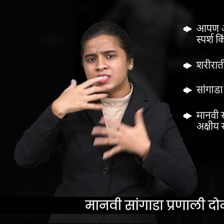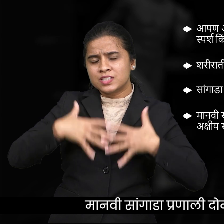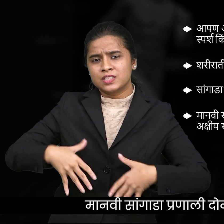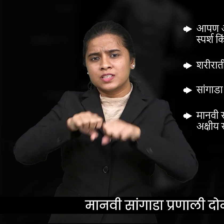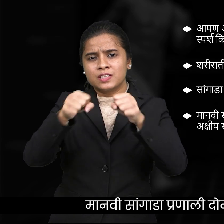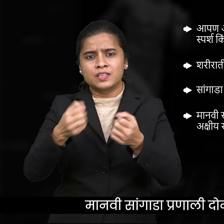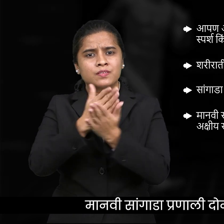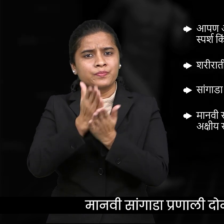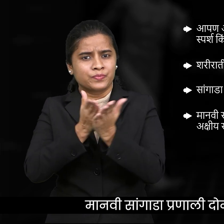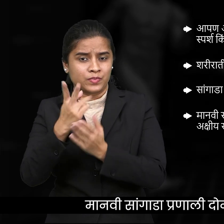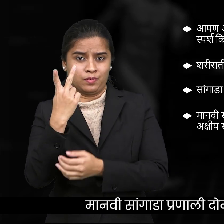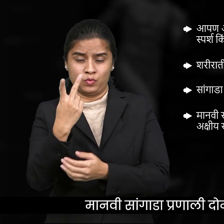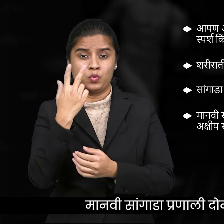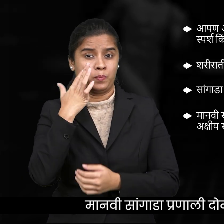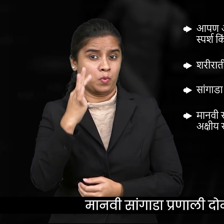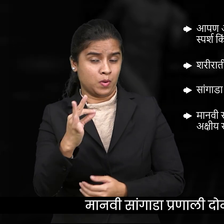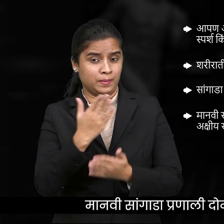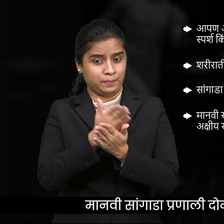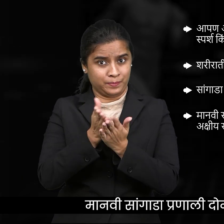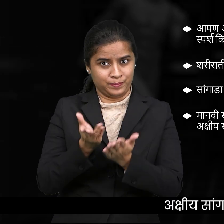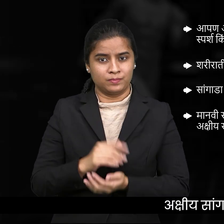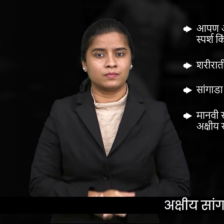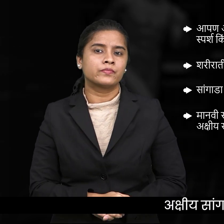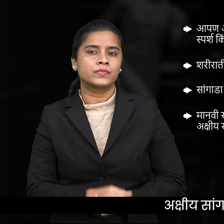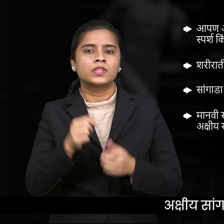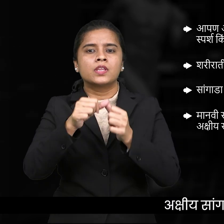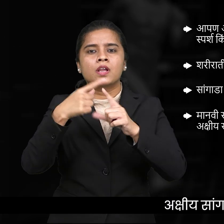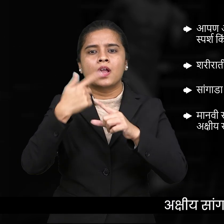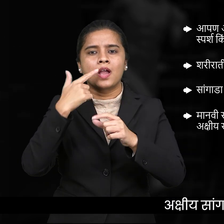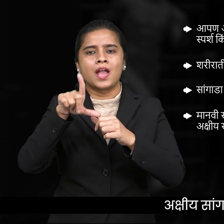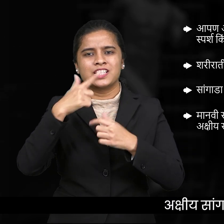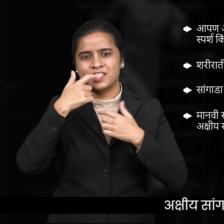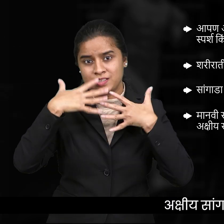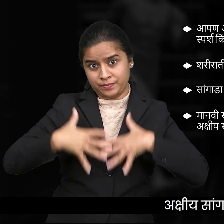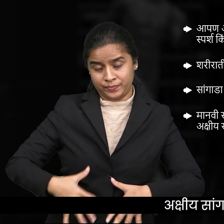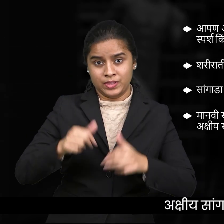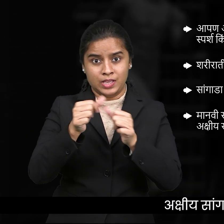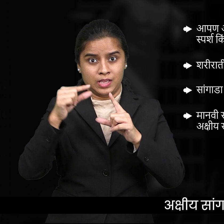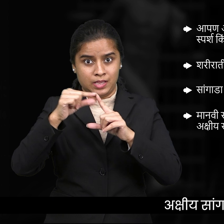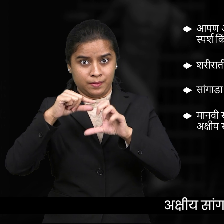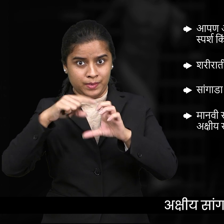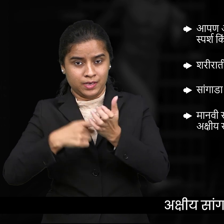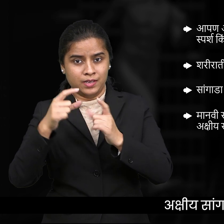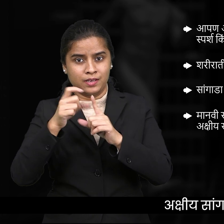प्रणाली दोन मुख्य भागांमध्ये विभागली गेली आहे: अक्षीय सांगाडा आणि उपांग सांगाडा.